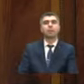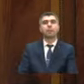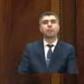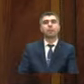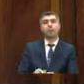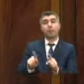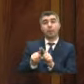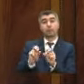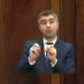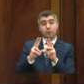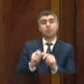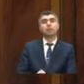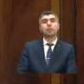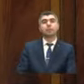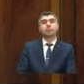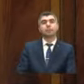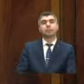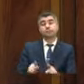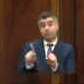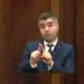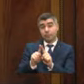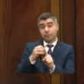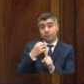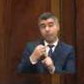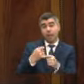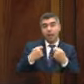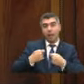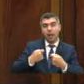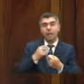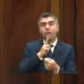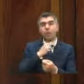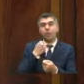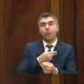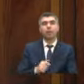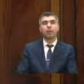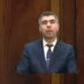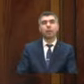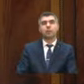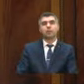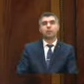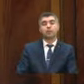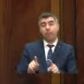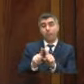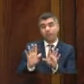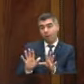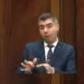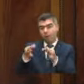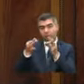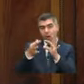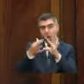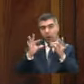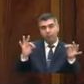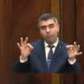بالضبط نود توجيه عنايتكم سيد رئيس الحكومة المحترم على أن هذه النتائج الإيجابية